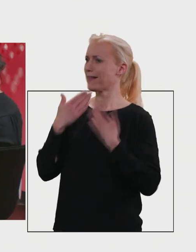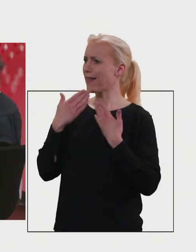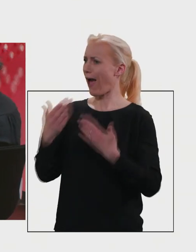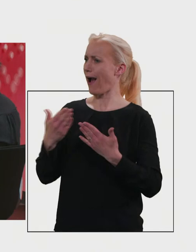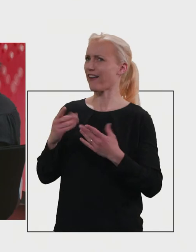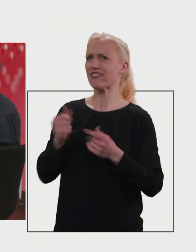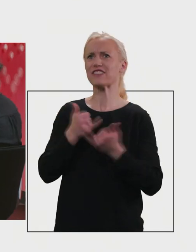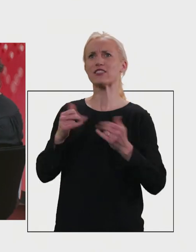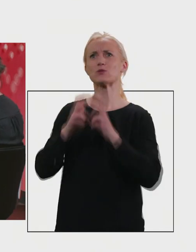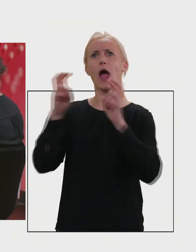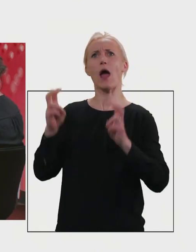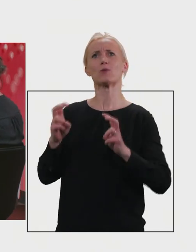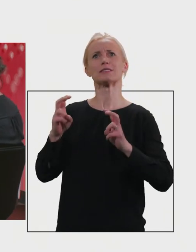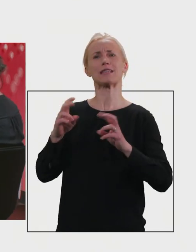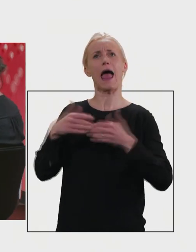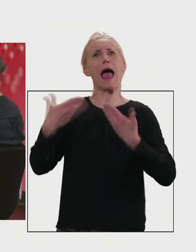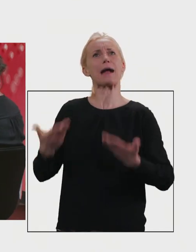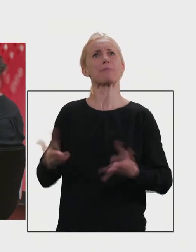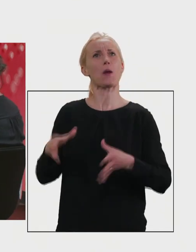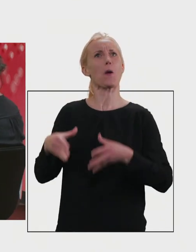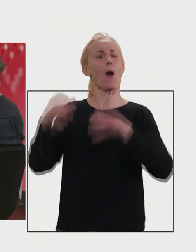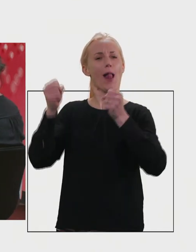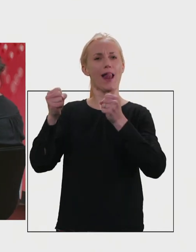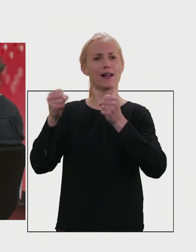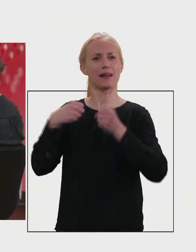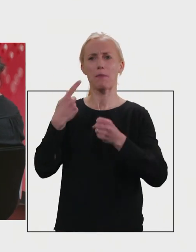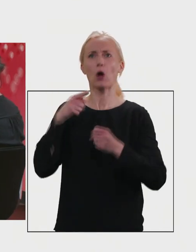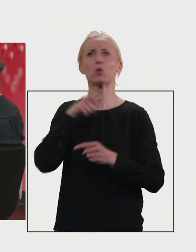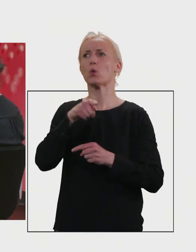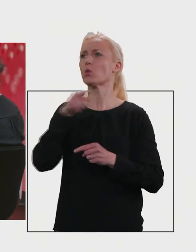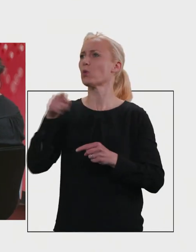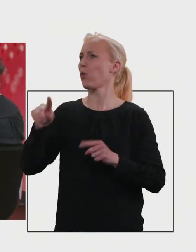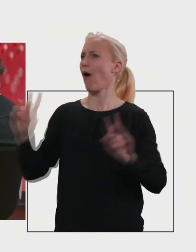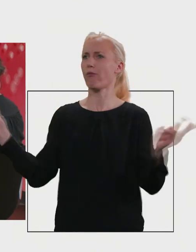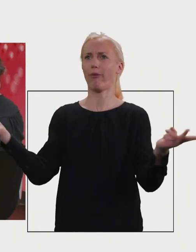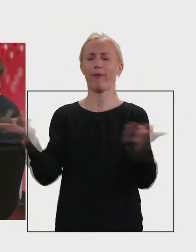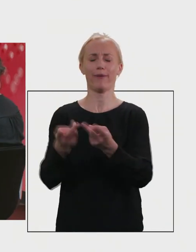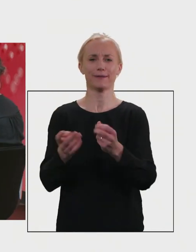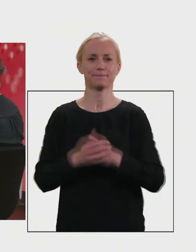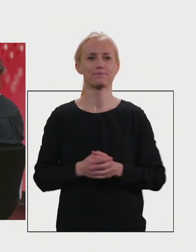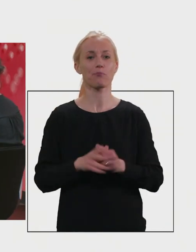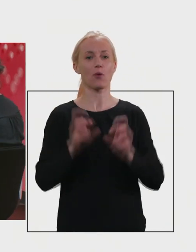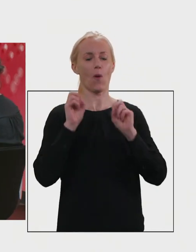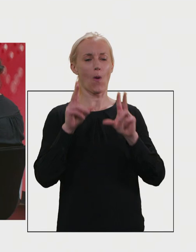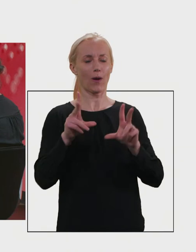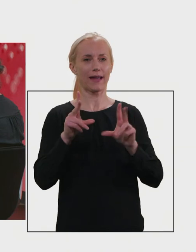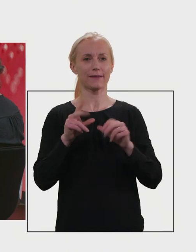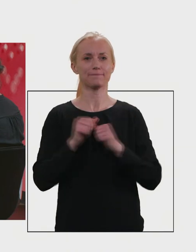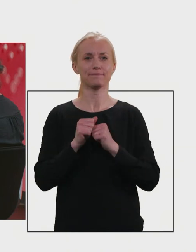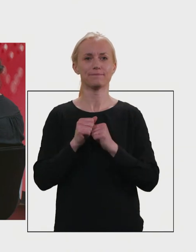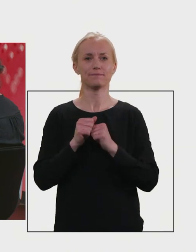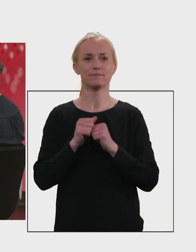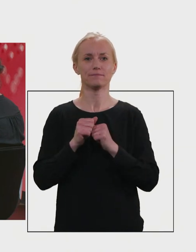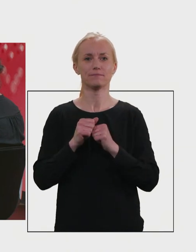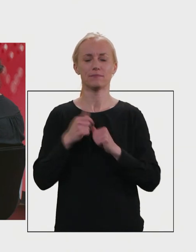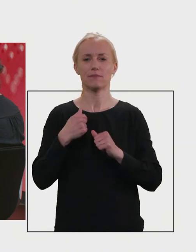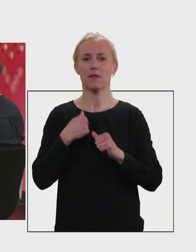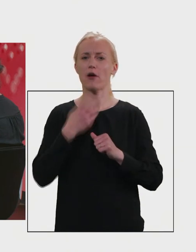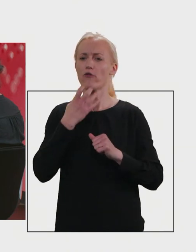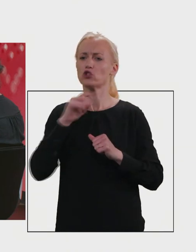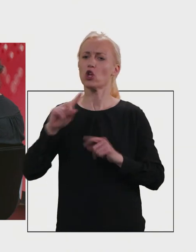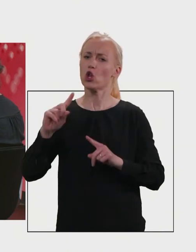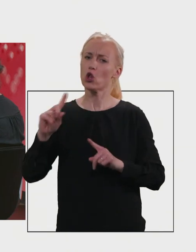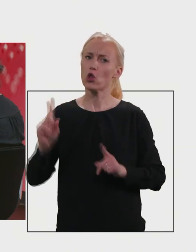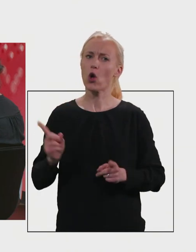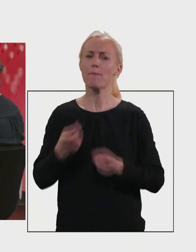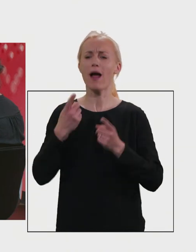Hause in der Heimat in Köln. So. Da duzen wir uns nämlich alle irgendwie. Okay, ich würde ganz gerne an dieser Stelle aber nochmal